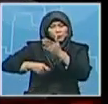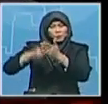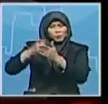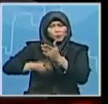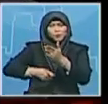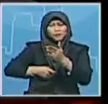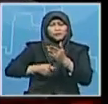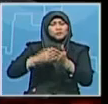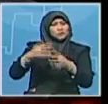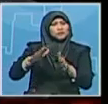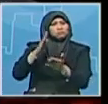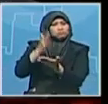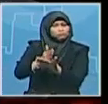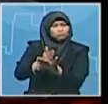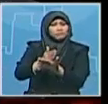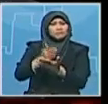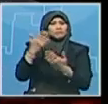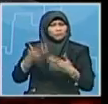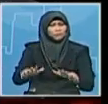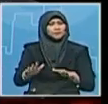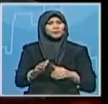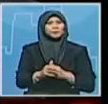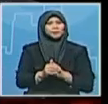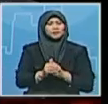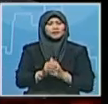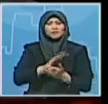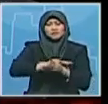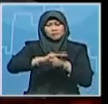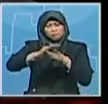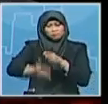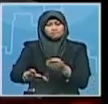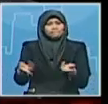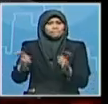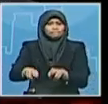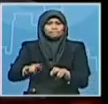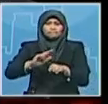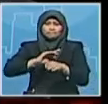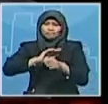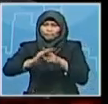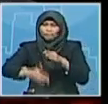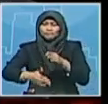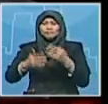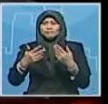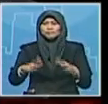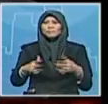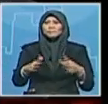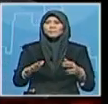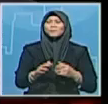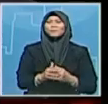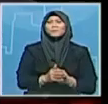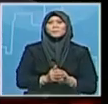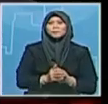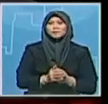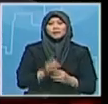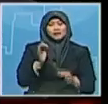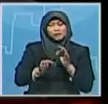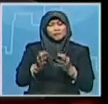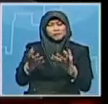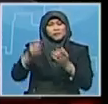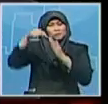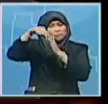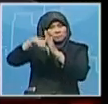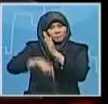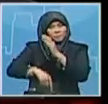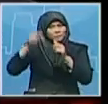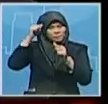sudah pun kita lupuskan ataupun tamatkan riwayatnya lebih awal. Ini kalau nak diperincikan, orang